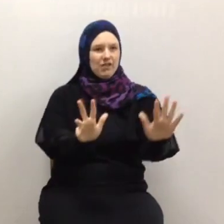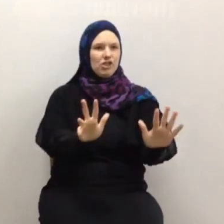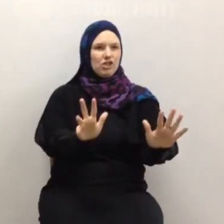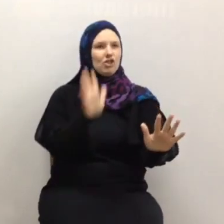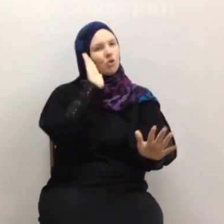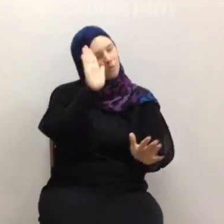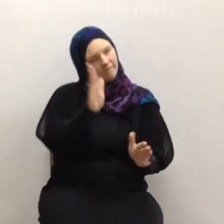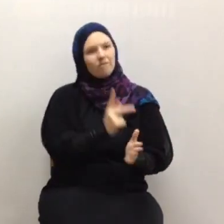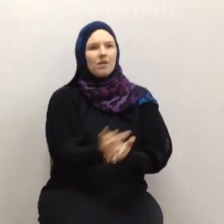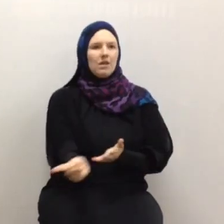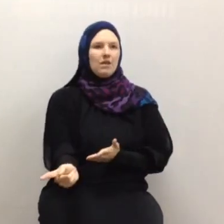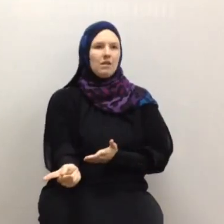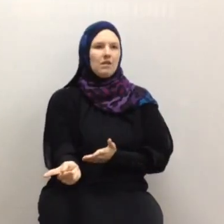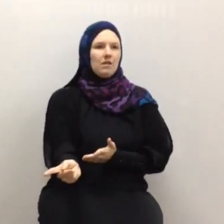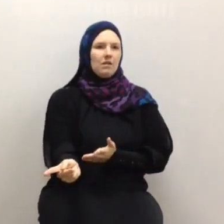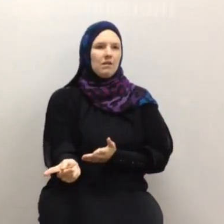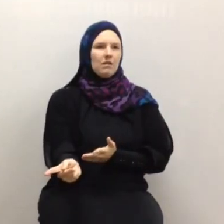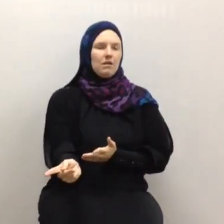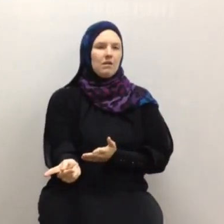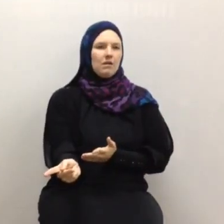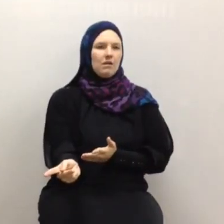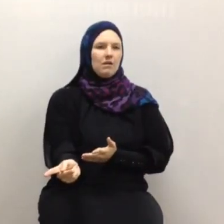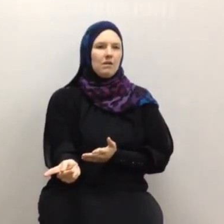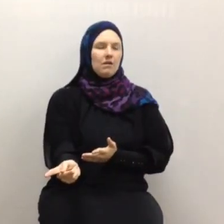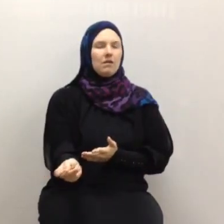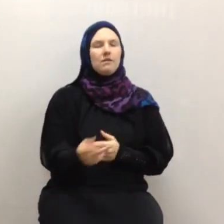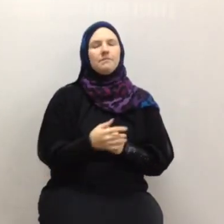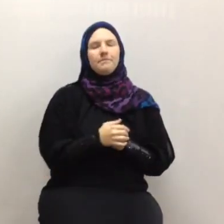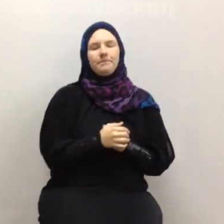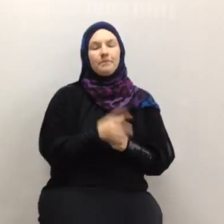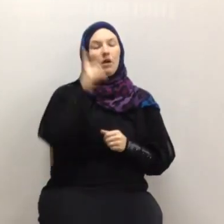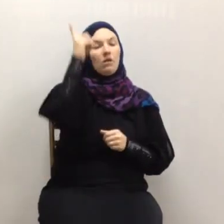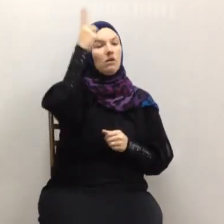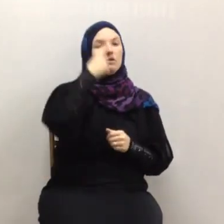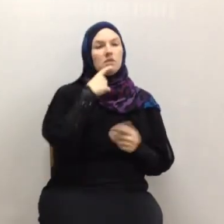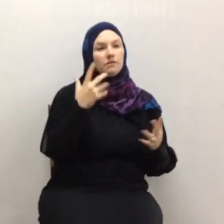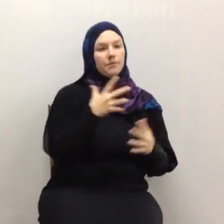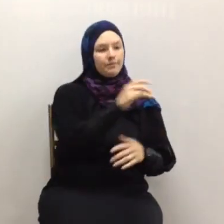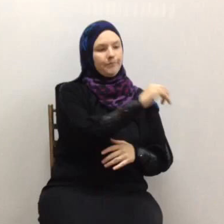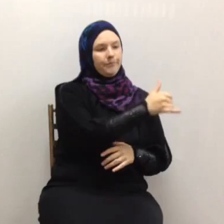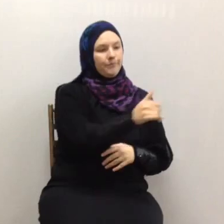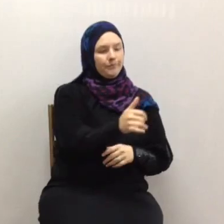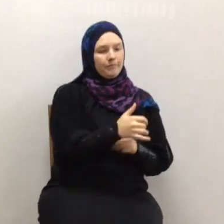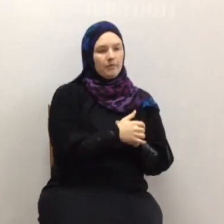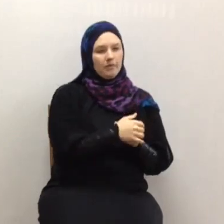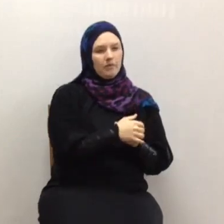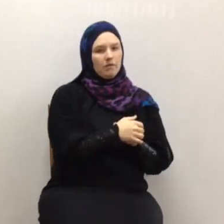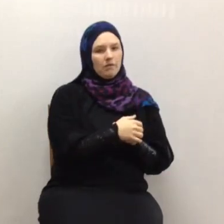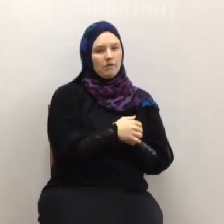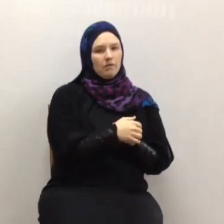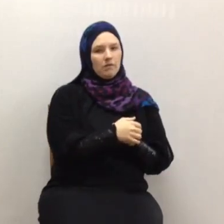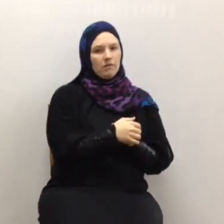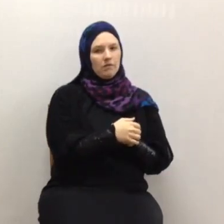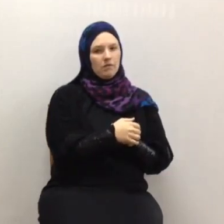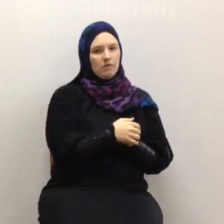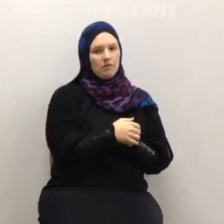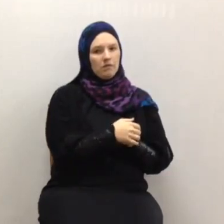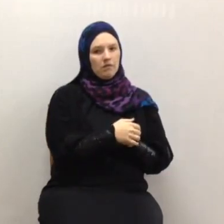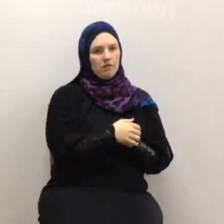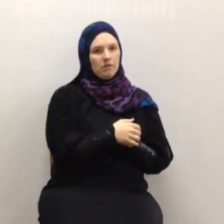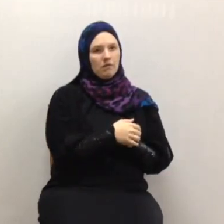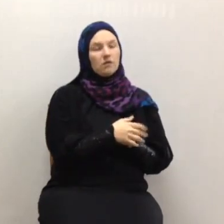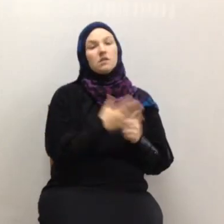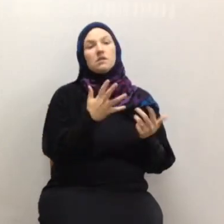Allah says, وَاعْتَصِمُوا بِحَبْلِ اللَّهِ جَمِيعًا وَلَا تَفَرَّقُوا. And hold on to the rope of